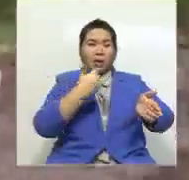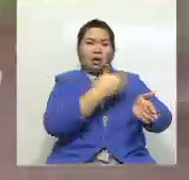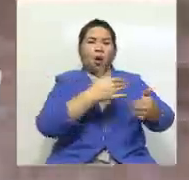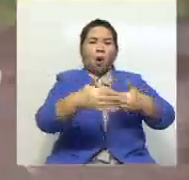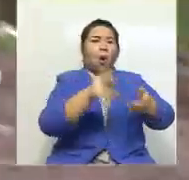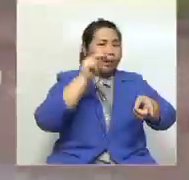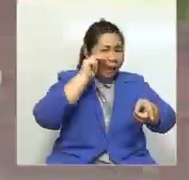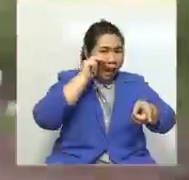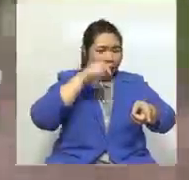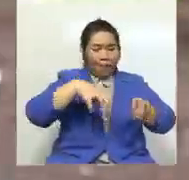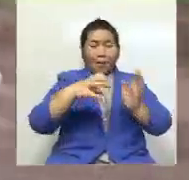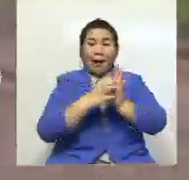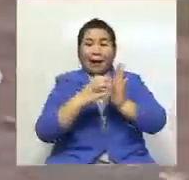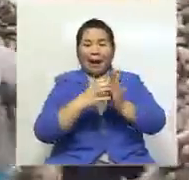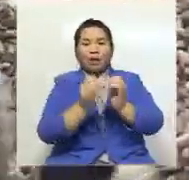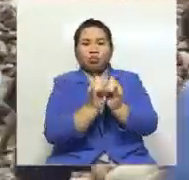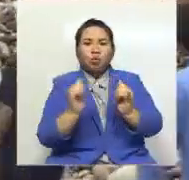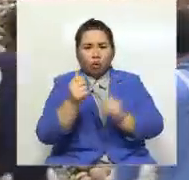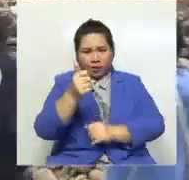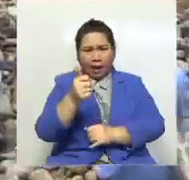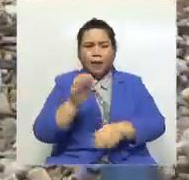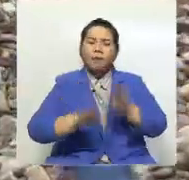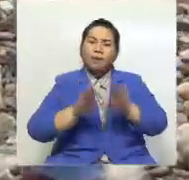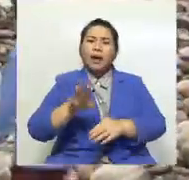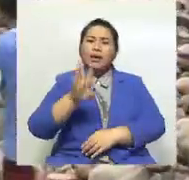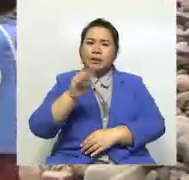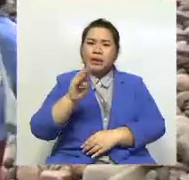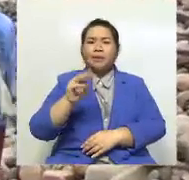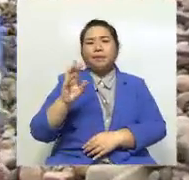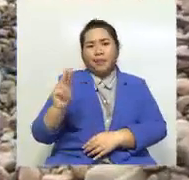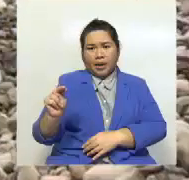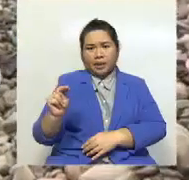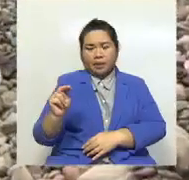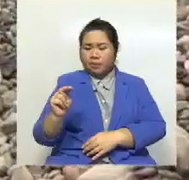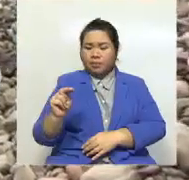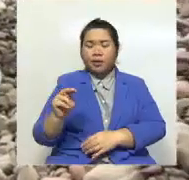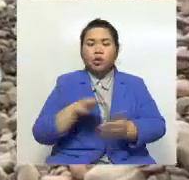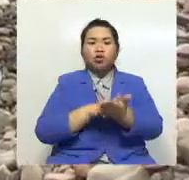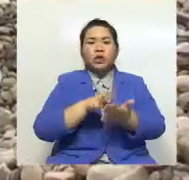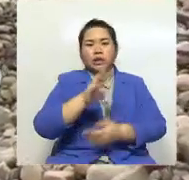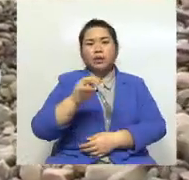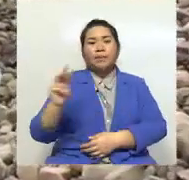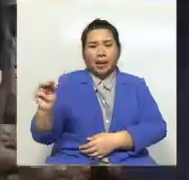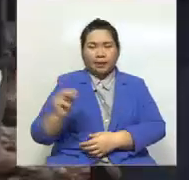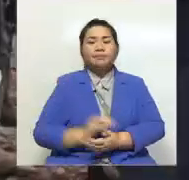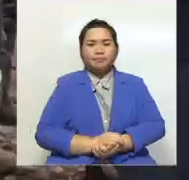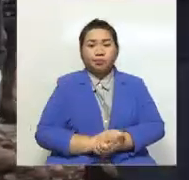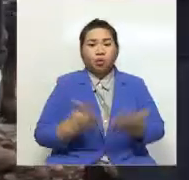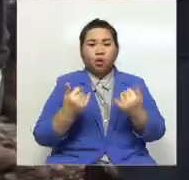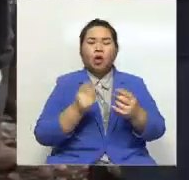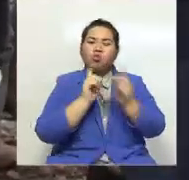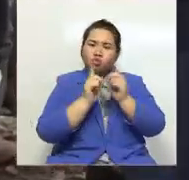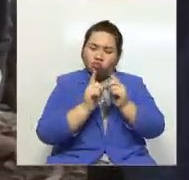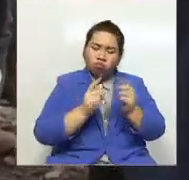ก็ห้องนอนส่วนกลางค่ะซึ่งขนาดห้องก็จะอยู่ที่ประมาณ40เมตรซึ่งจากการพูดคุยอีกนะคะ